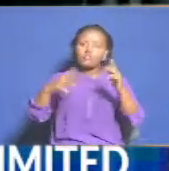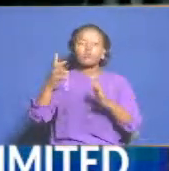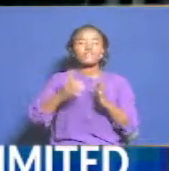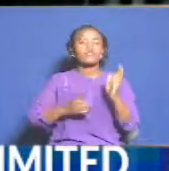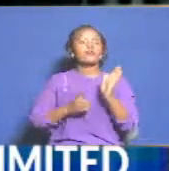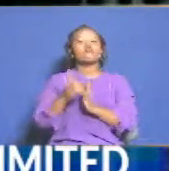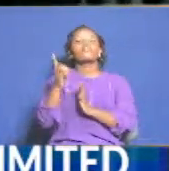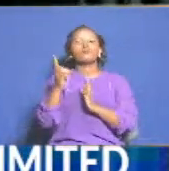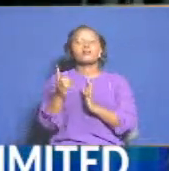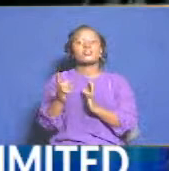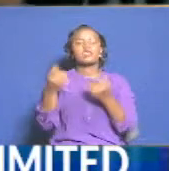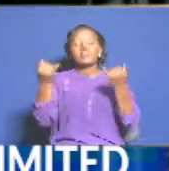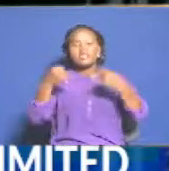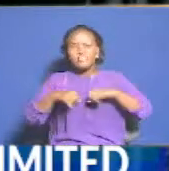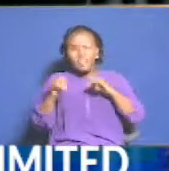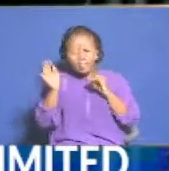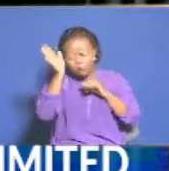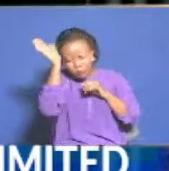Kuna njia ingine.